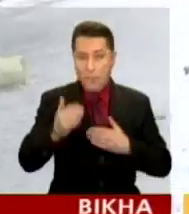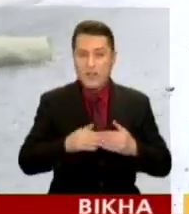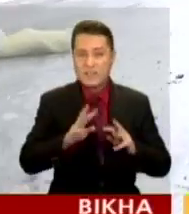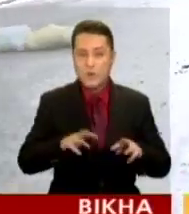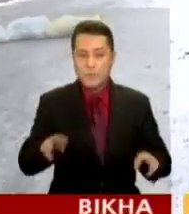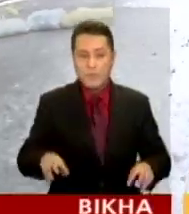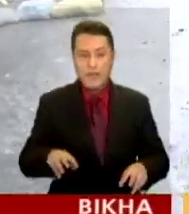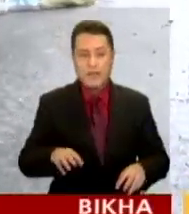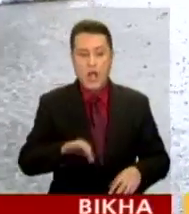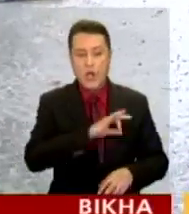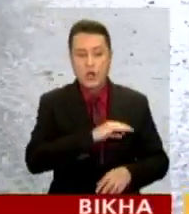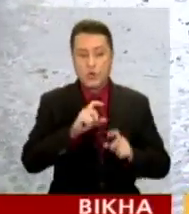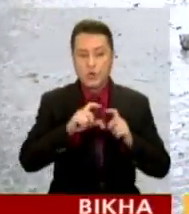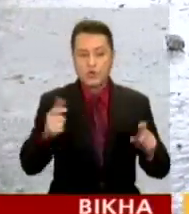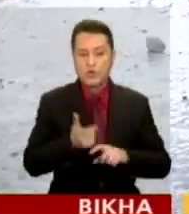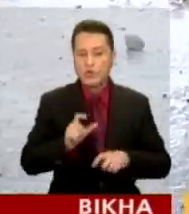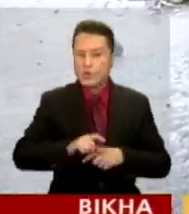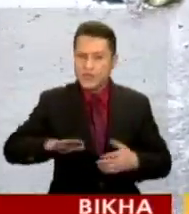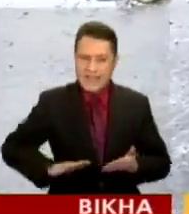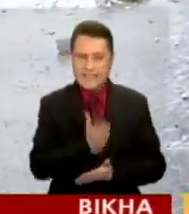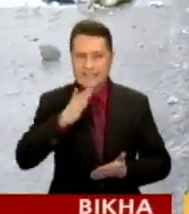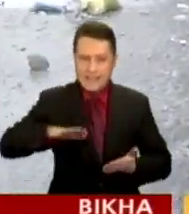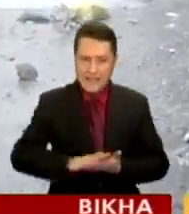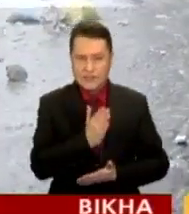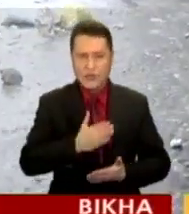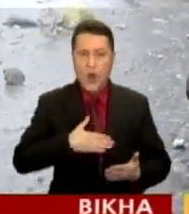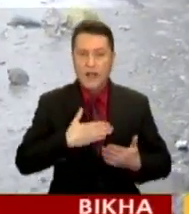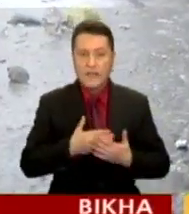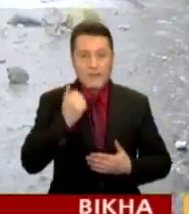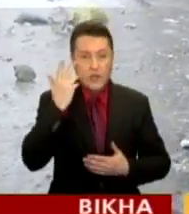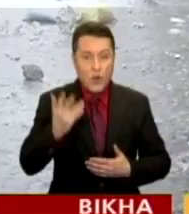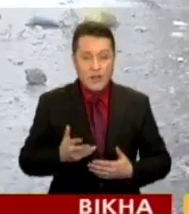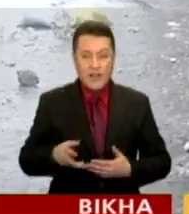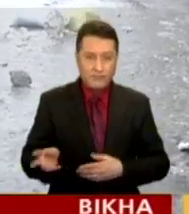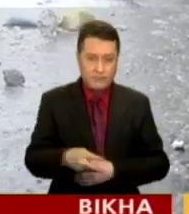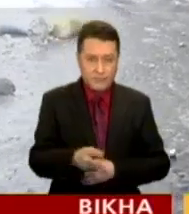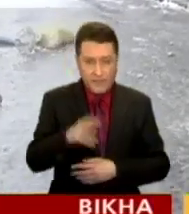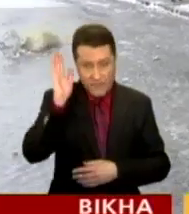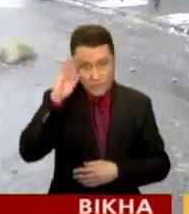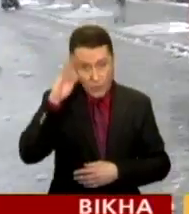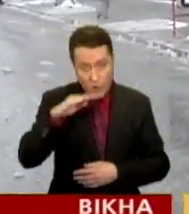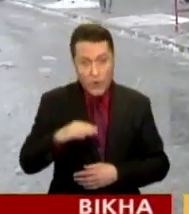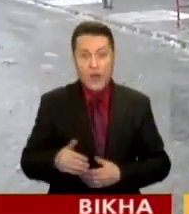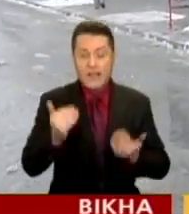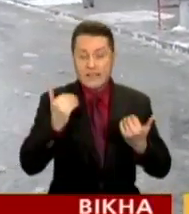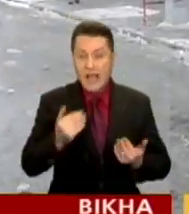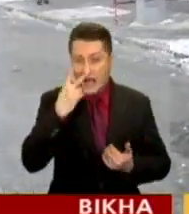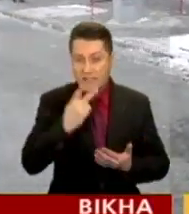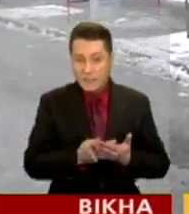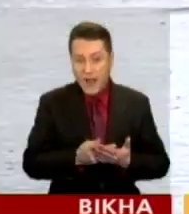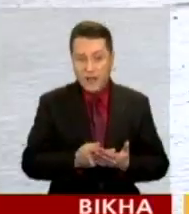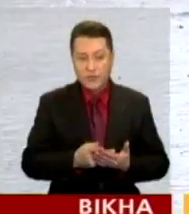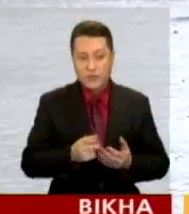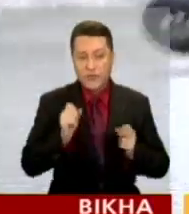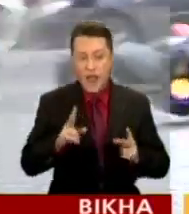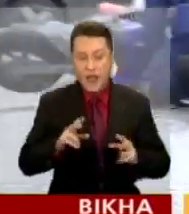на вулиці Городецького сьогодні дуже слизько, бо активісти, коли брали Мін'юст, залили бруківку водою. І зараз я бачу навіть, як тут мопед